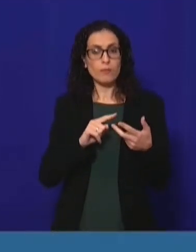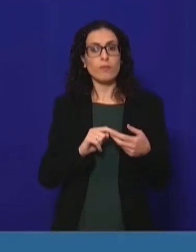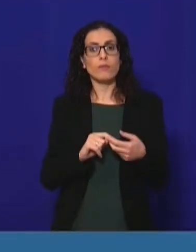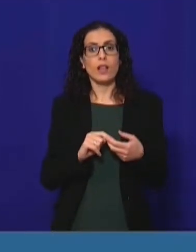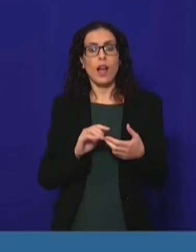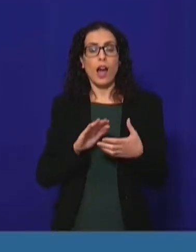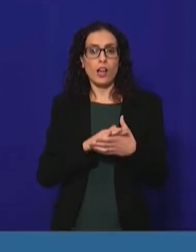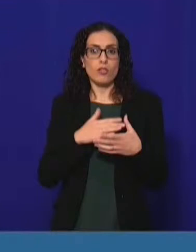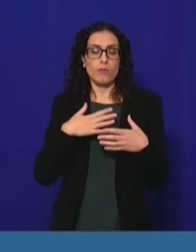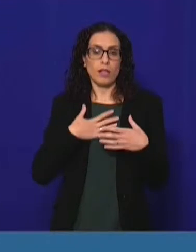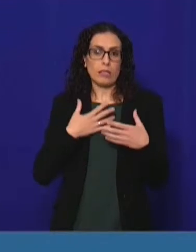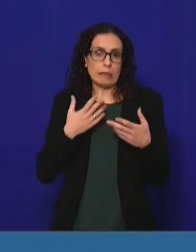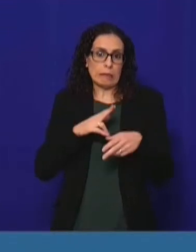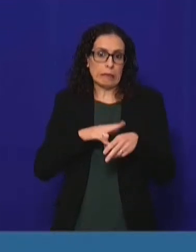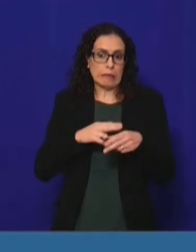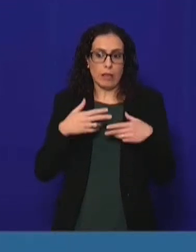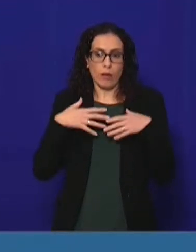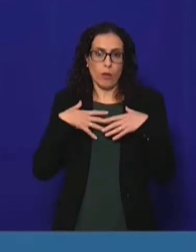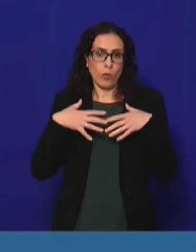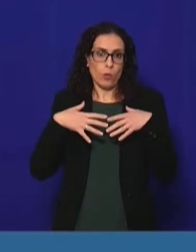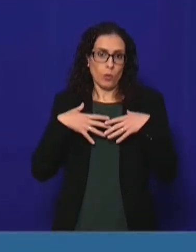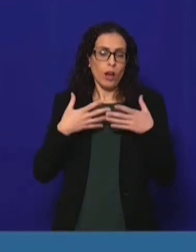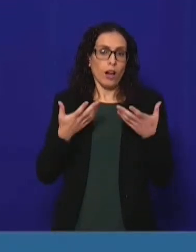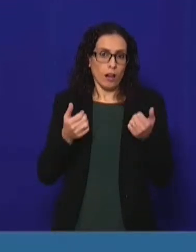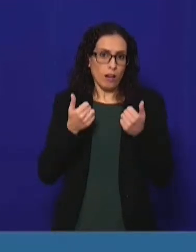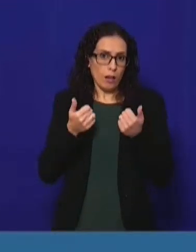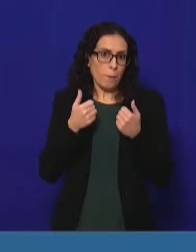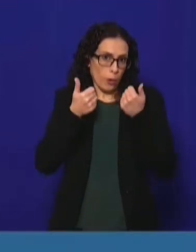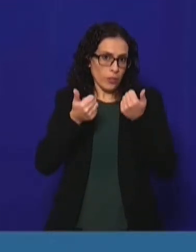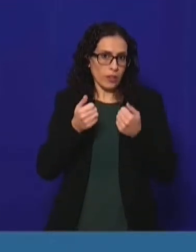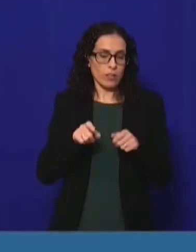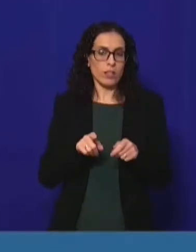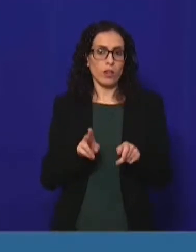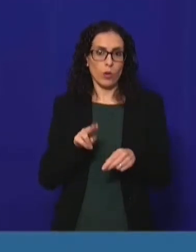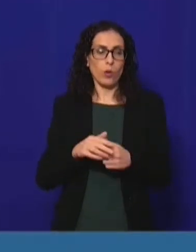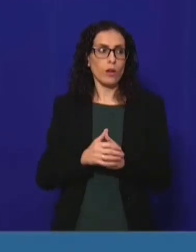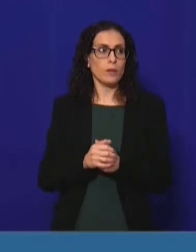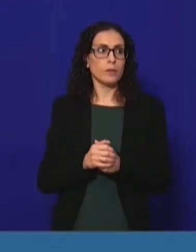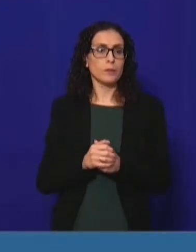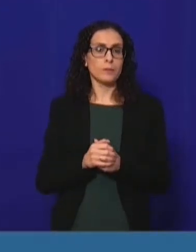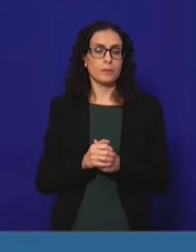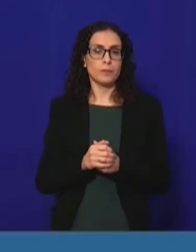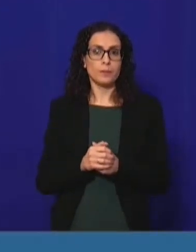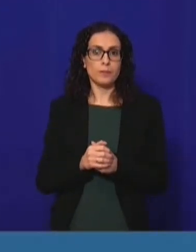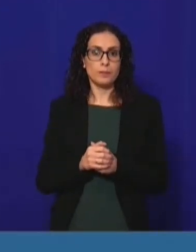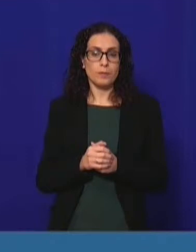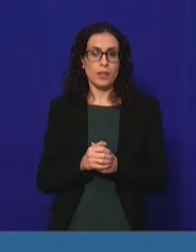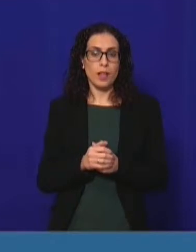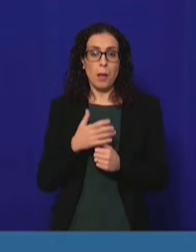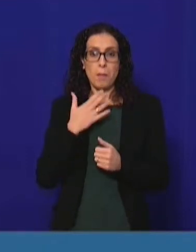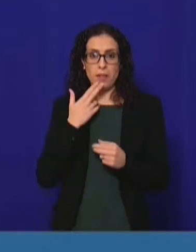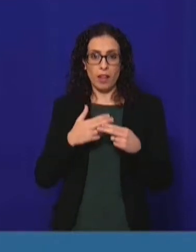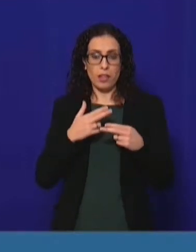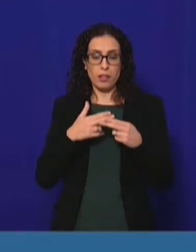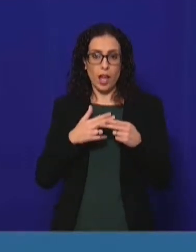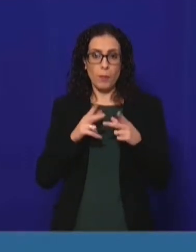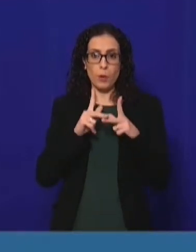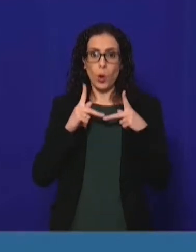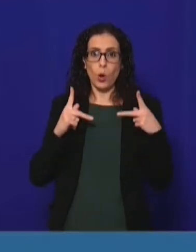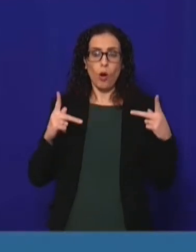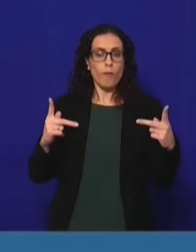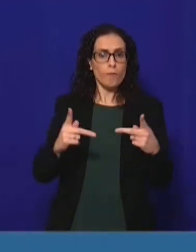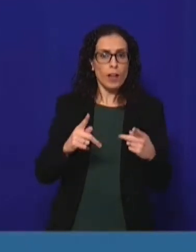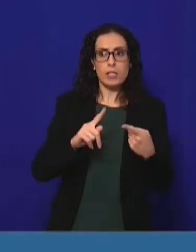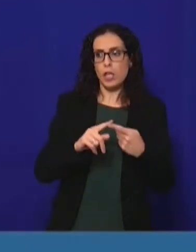qed titolleratja l-użu tal-maskra, infatti bħalma taraw anke aħna meta nkunu qegħdin anke tagħmel press conferences u anke titkellem u anke waqt